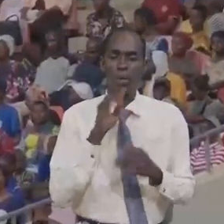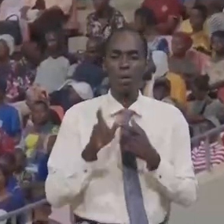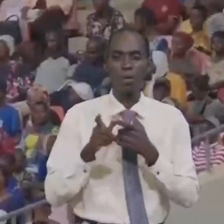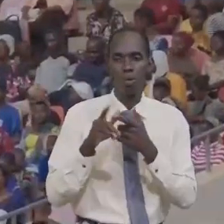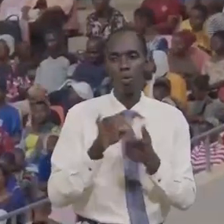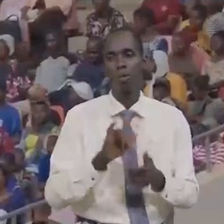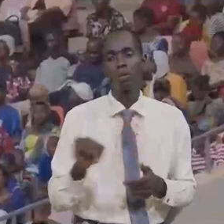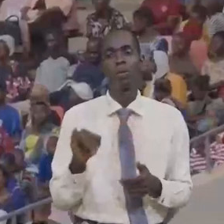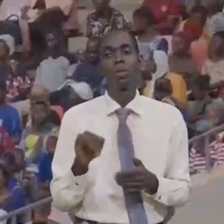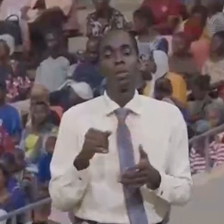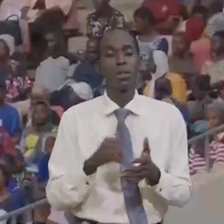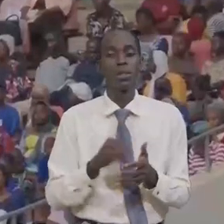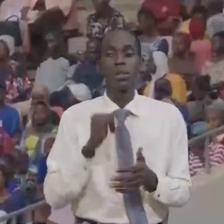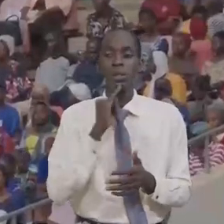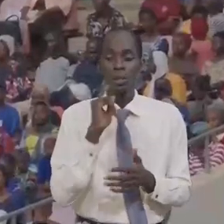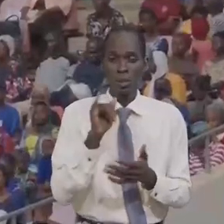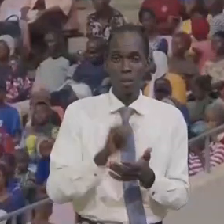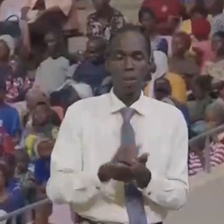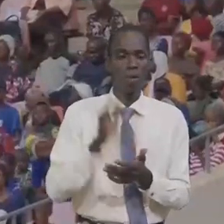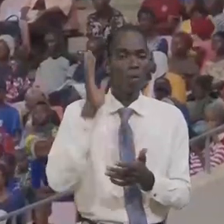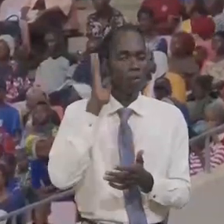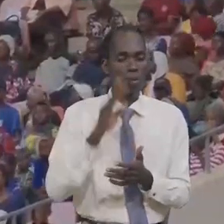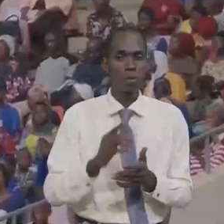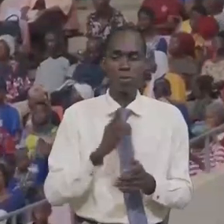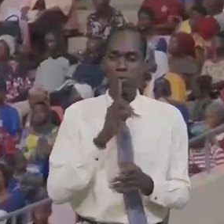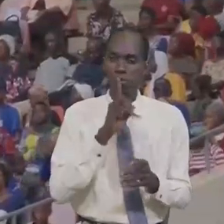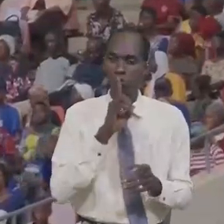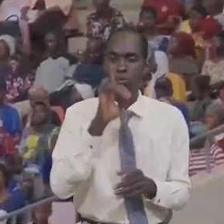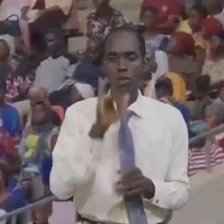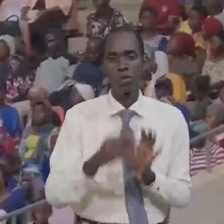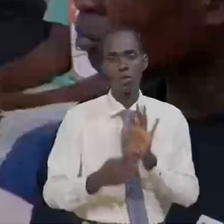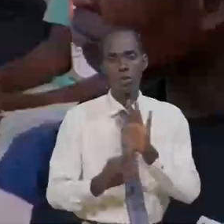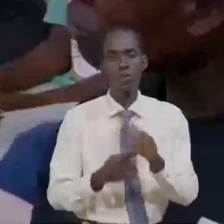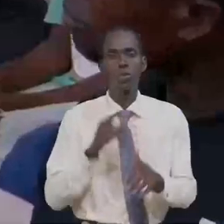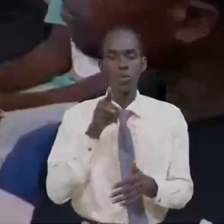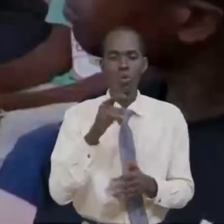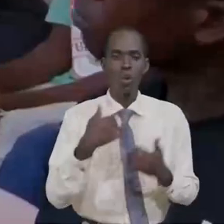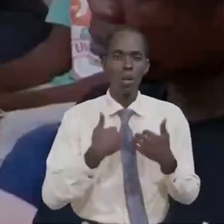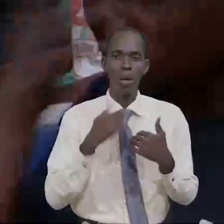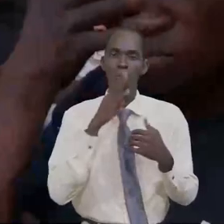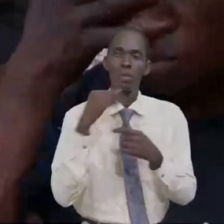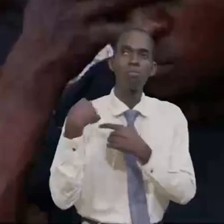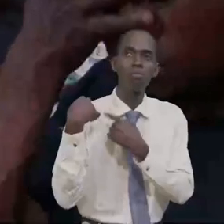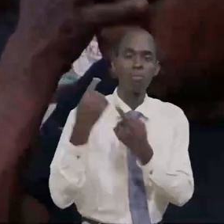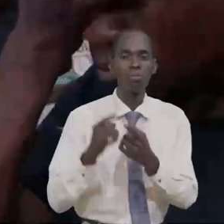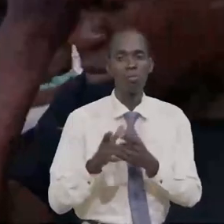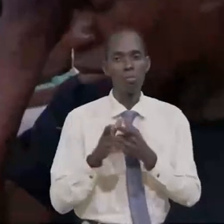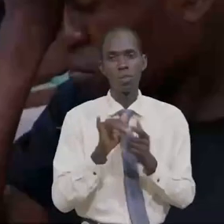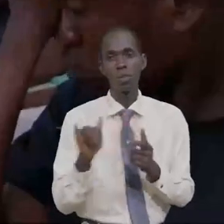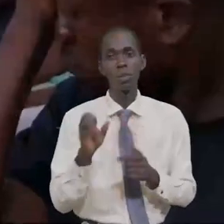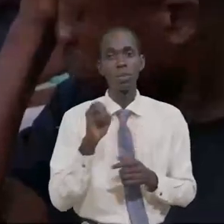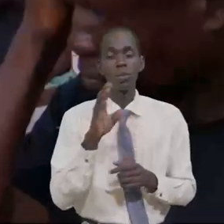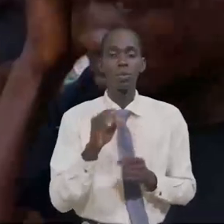c'est ça qui va justifier que vous courez alors courez de manière à le